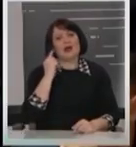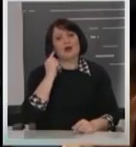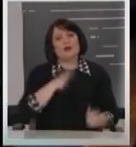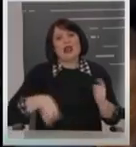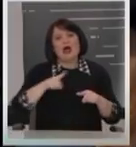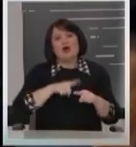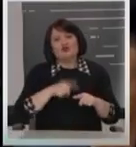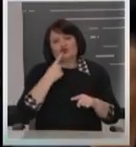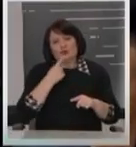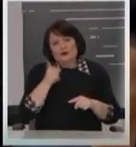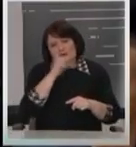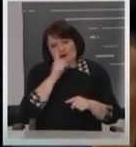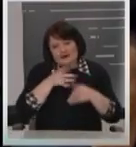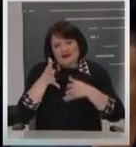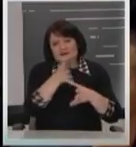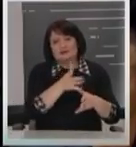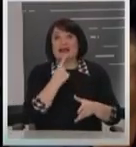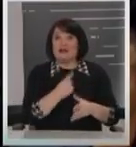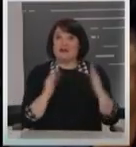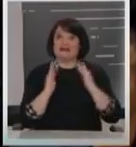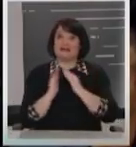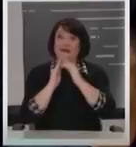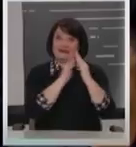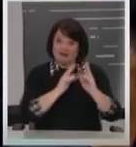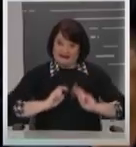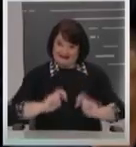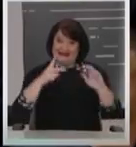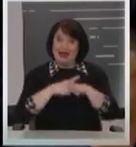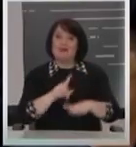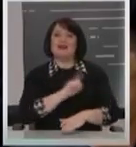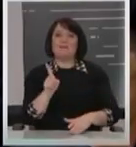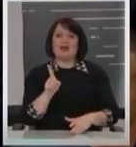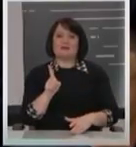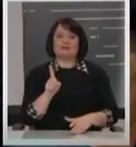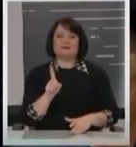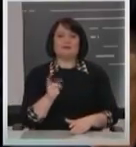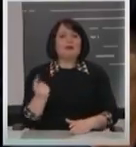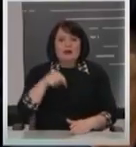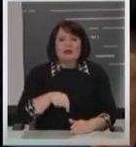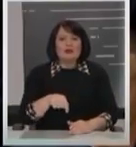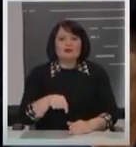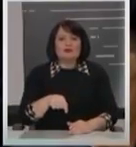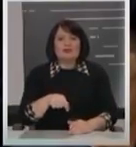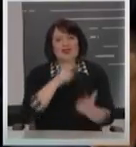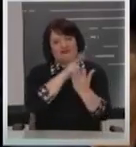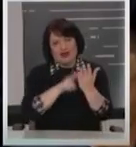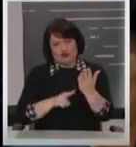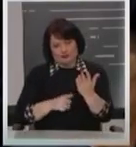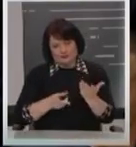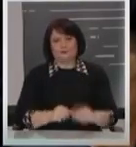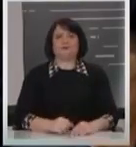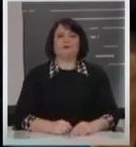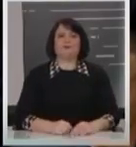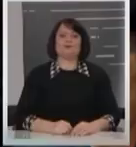λαού. Κανένα σπίτι, στα χέρια τραπεζίτη. Και έρχομαι εδώ και σας διαβάζω.